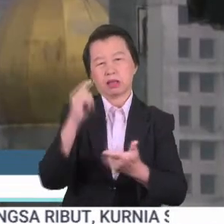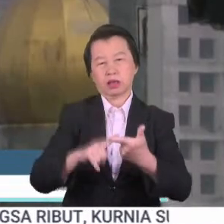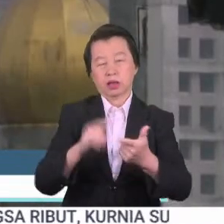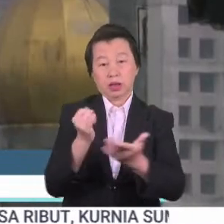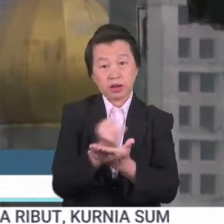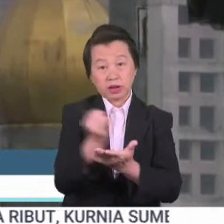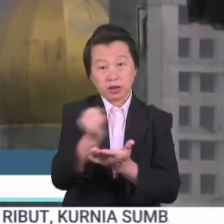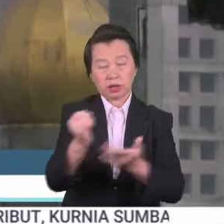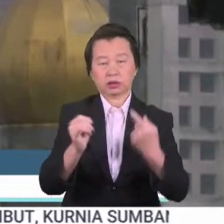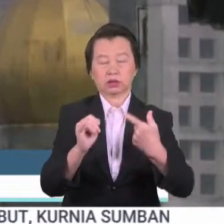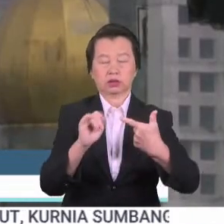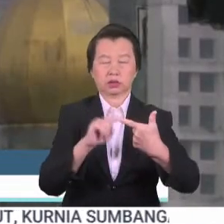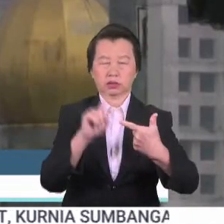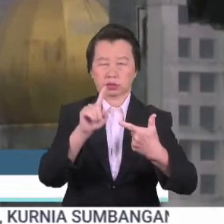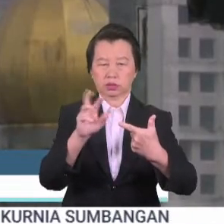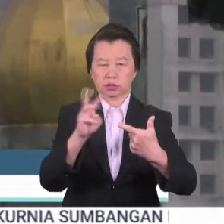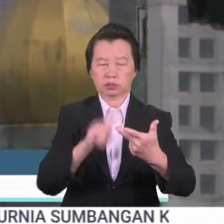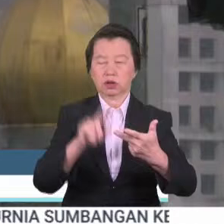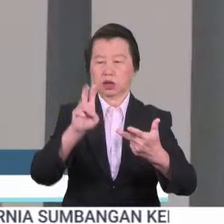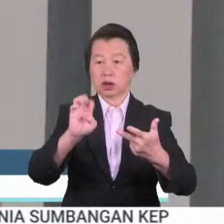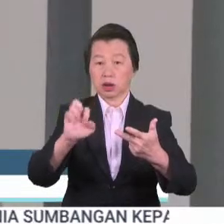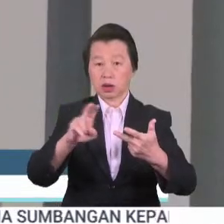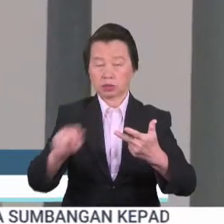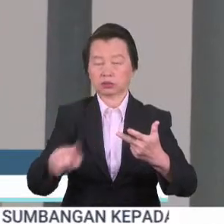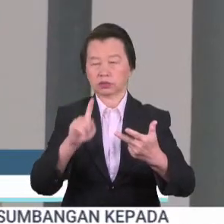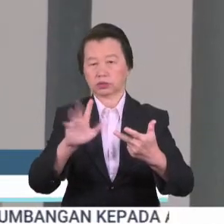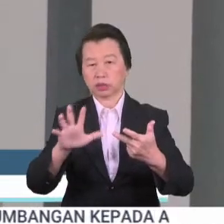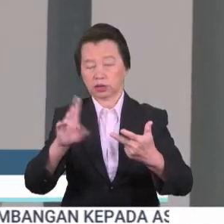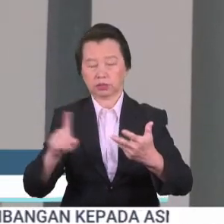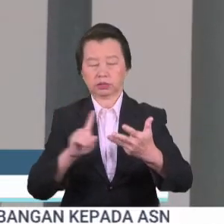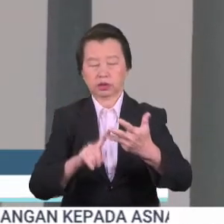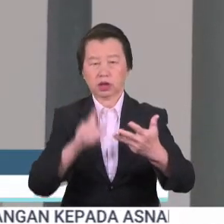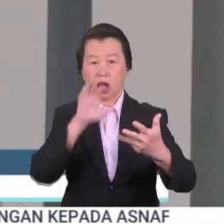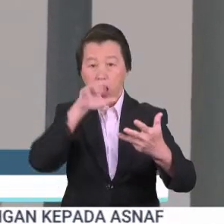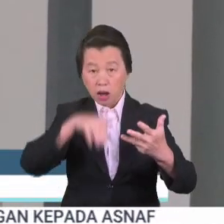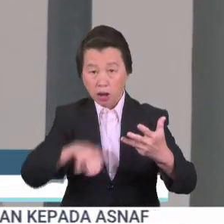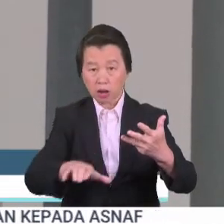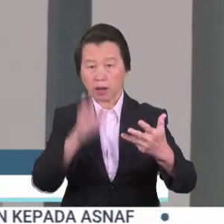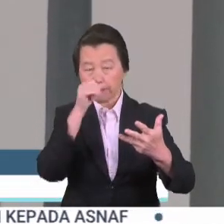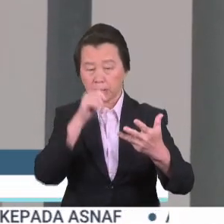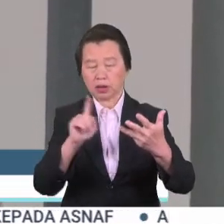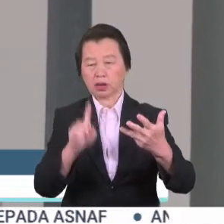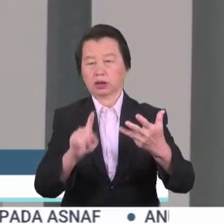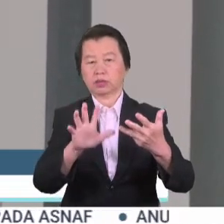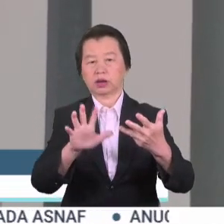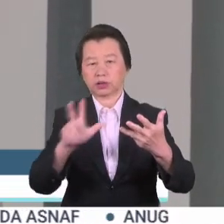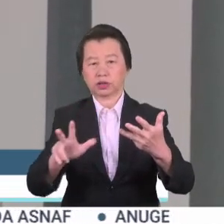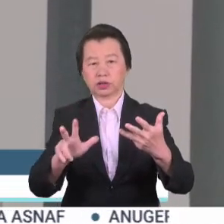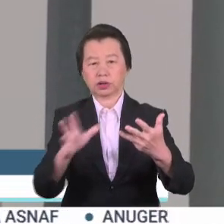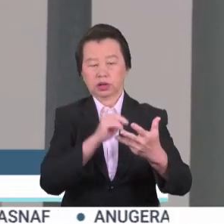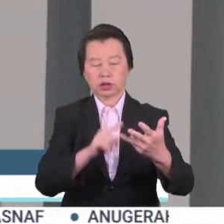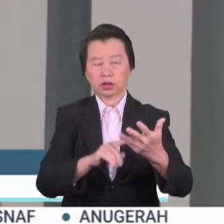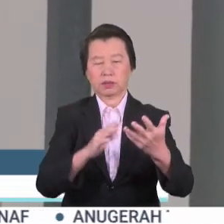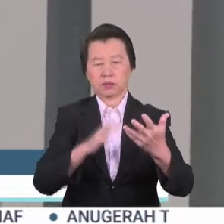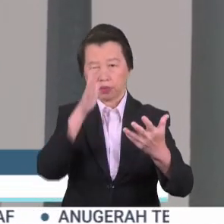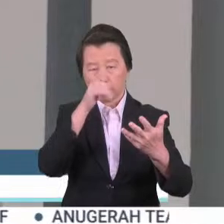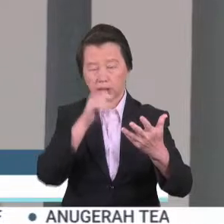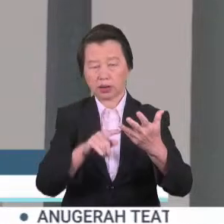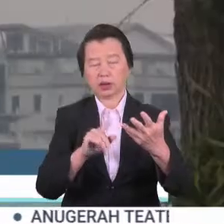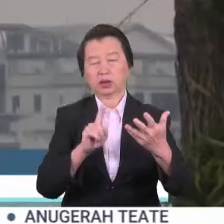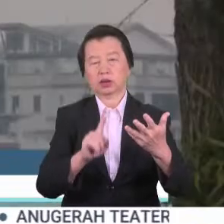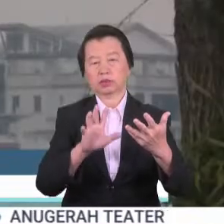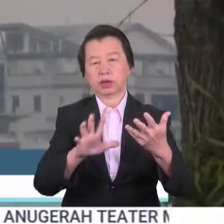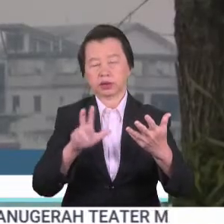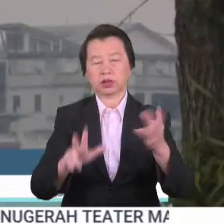nilai 162 larkin 151 alu gajah 153 Bandar Raya Melaka